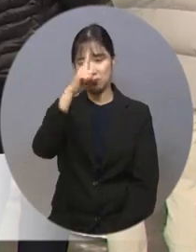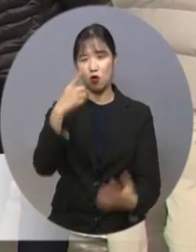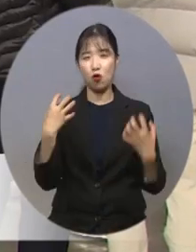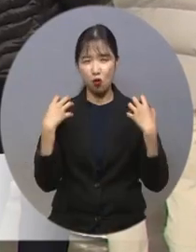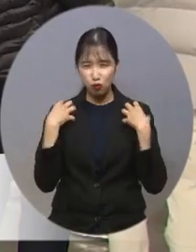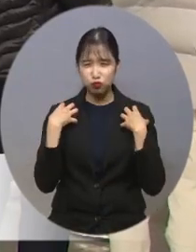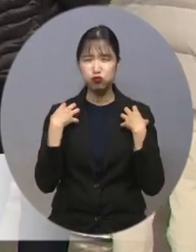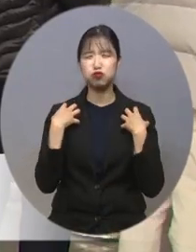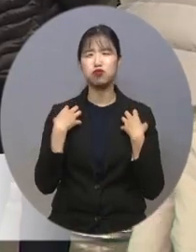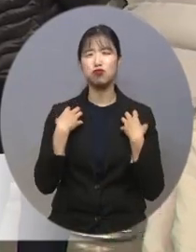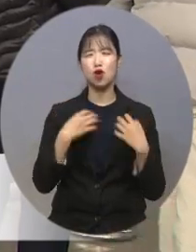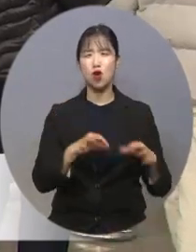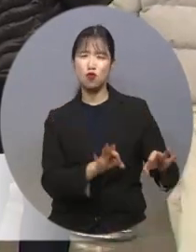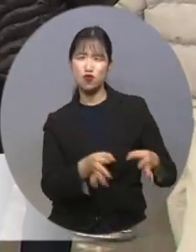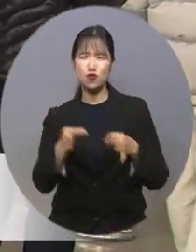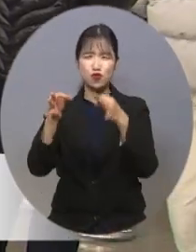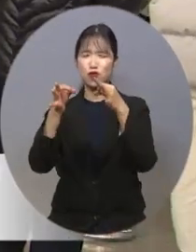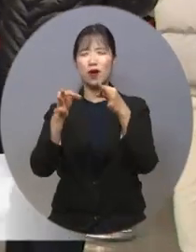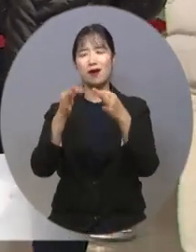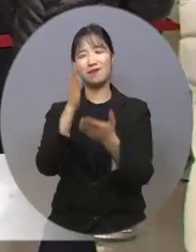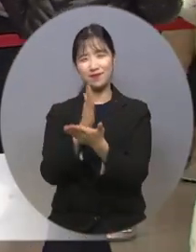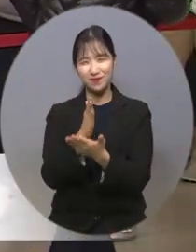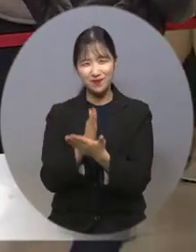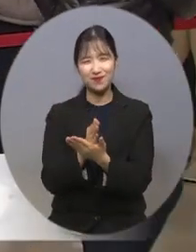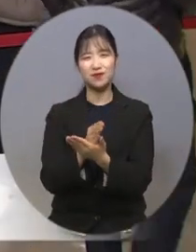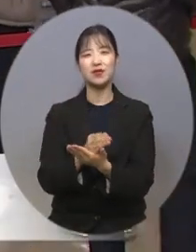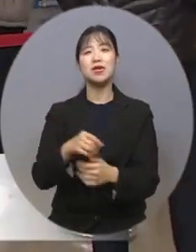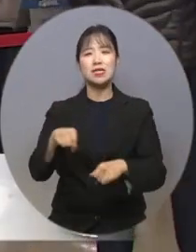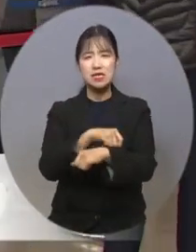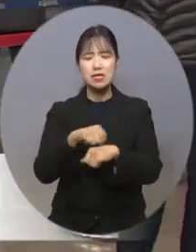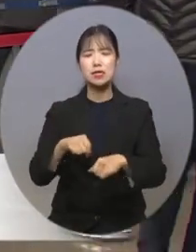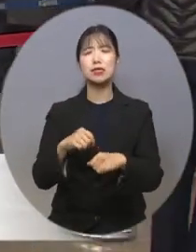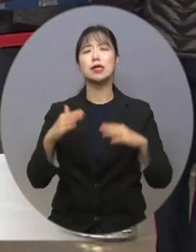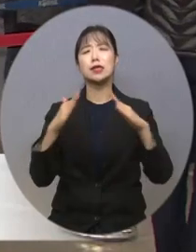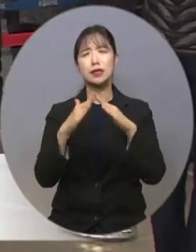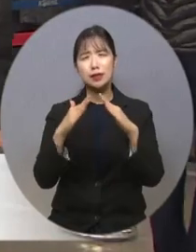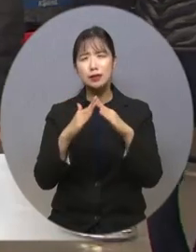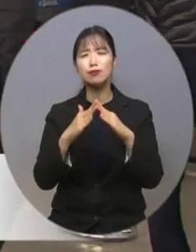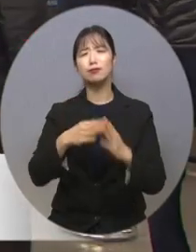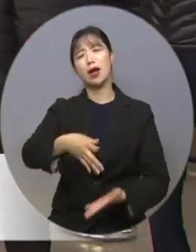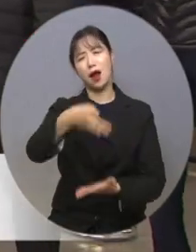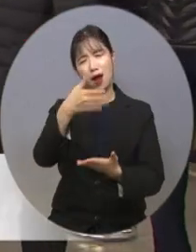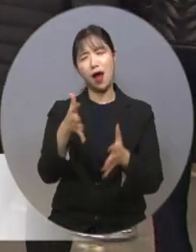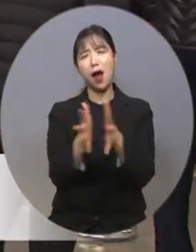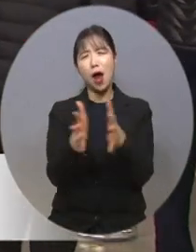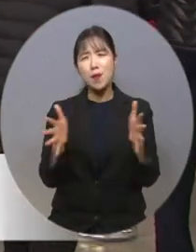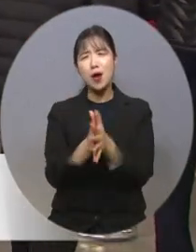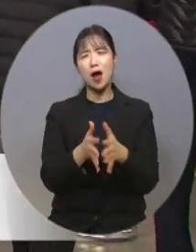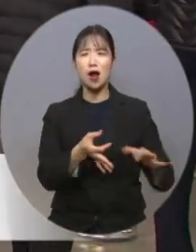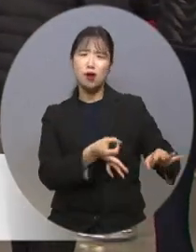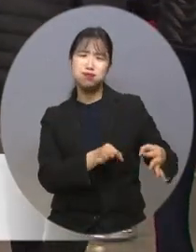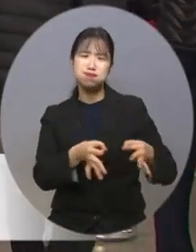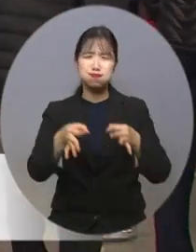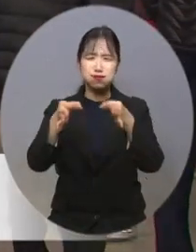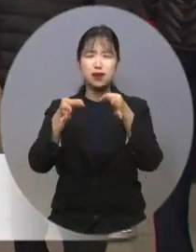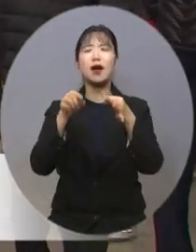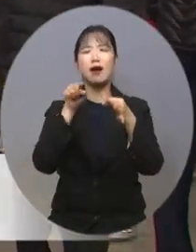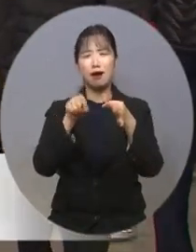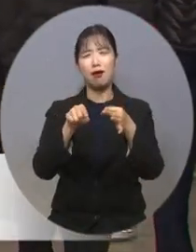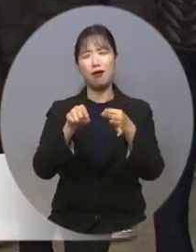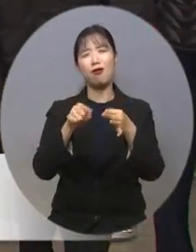잡고 특히 집값, 아파트값이 그냥 천정부지로 올라가는데 그것도 좀